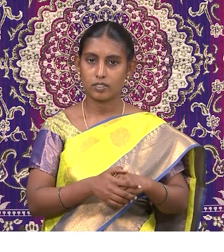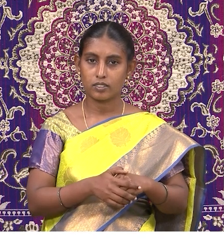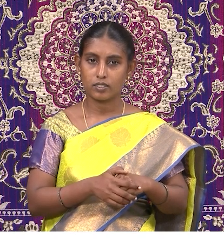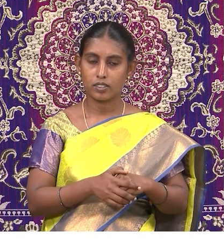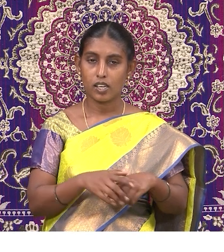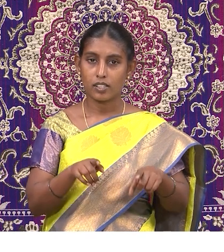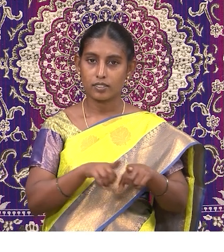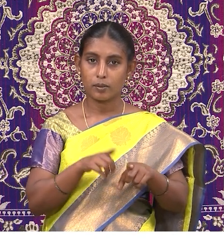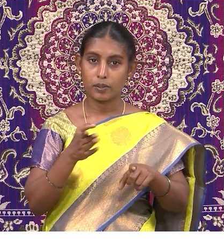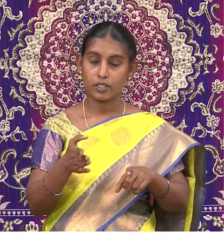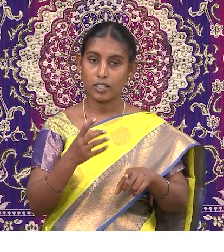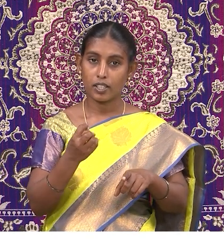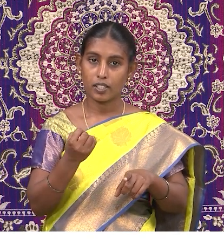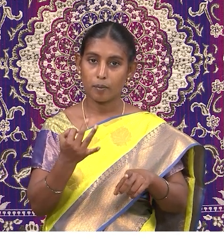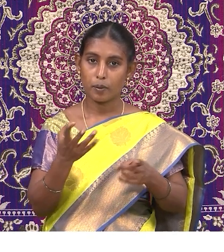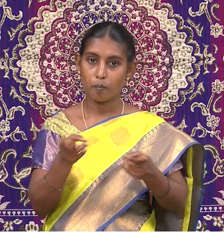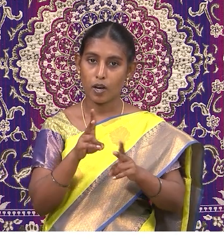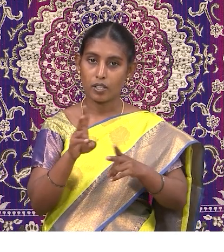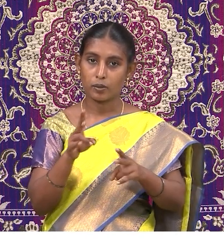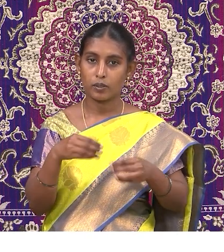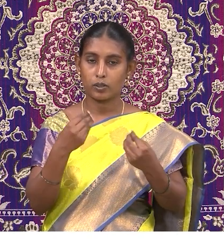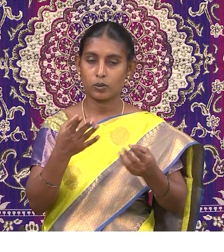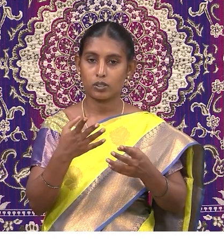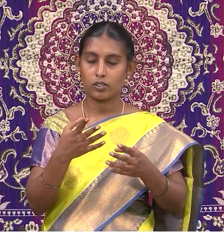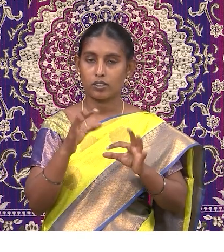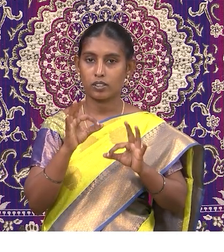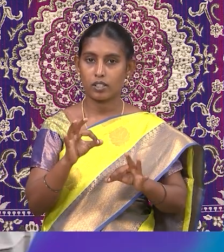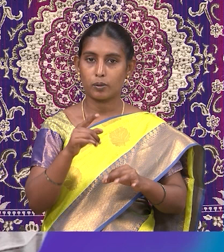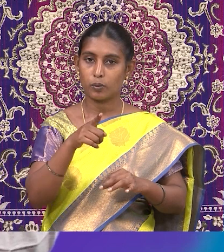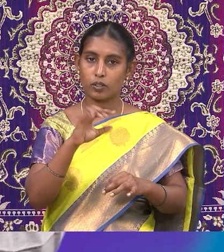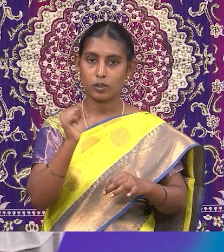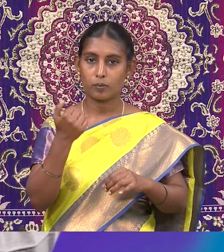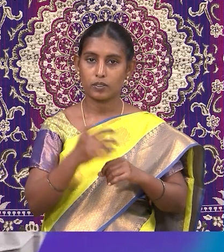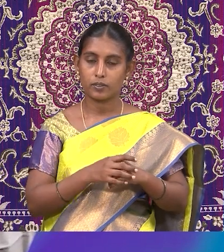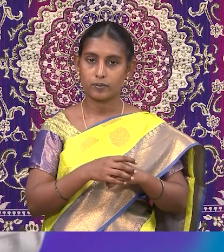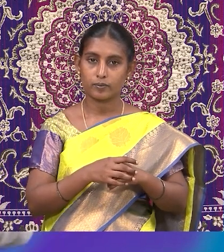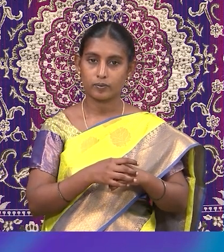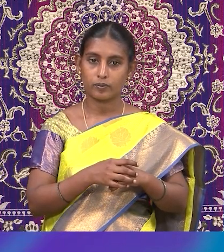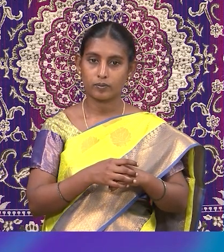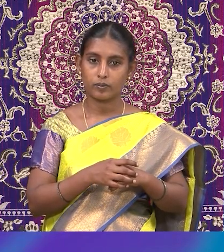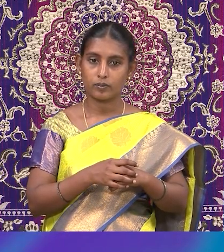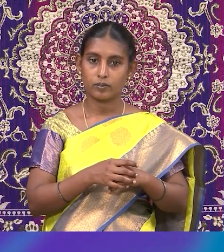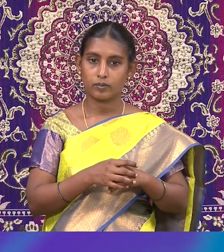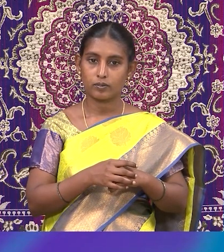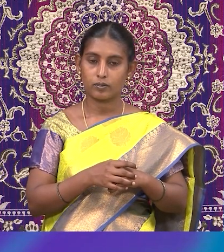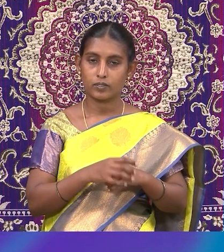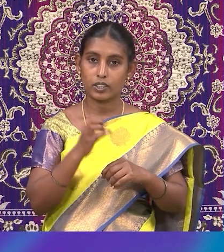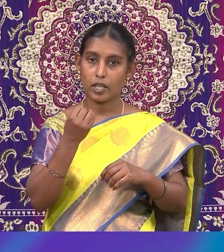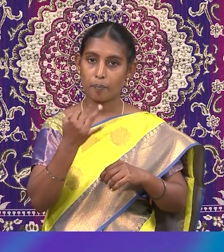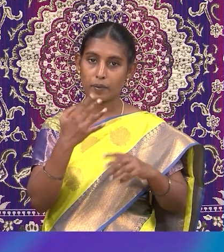எந்த எண்களை மாற்றி மாற்றி கொடுத்தாலும் உங்களால் கண்டிப்பாக போட முடியும். இப்போ அடுத்து பாருங்கள், எண்களே